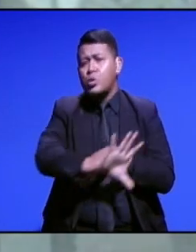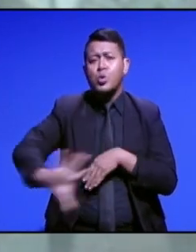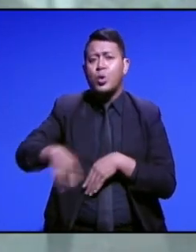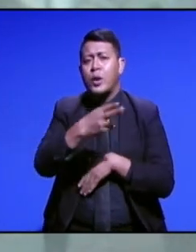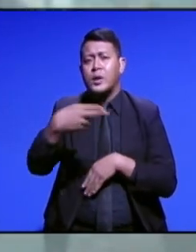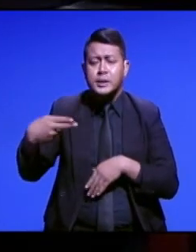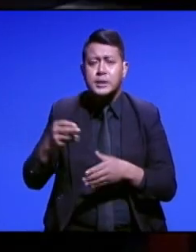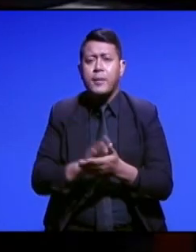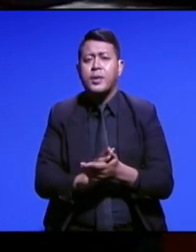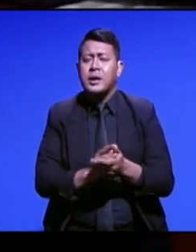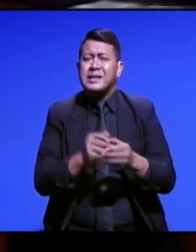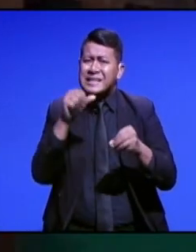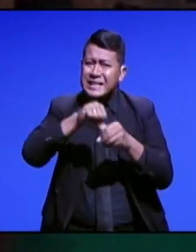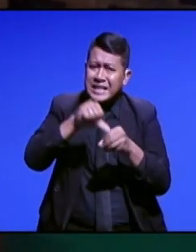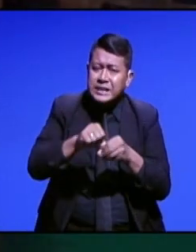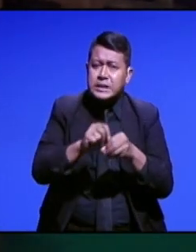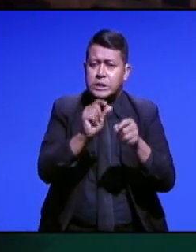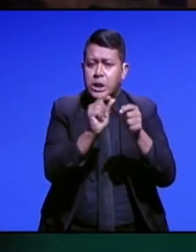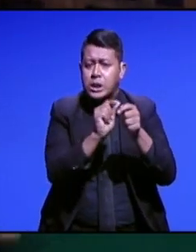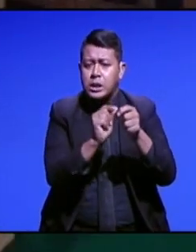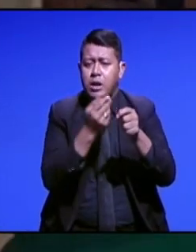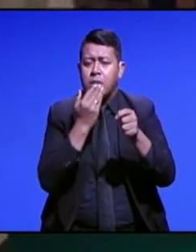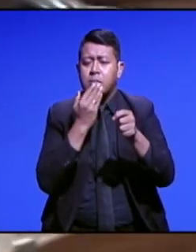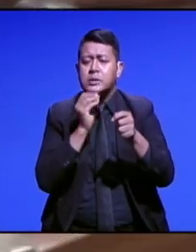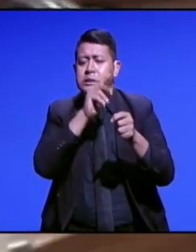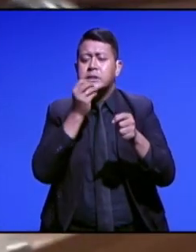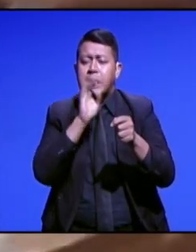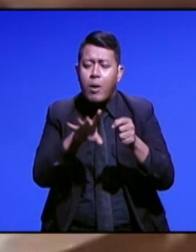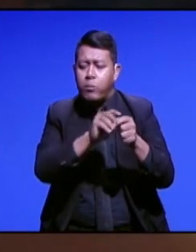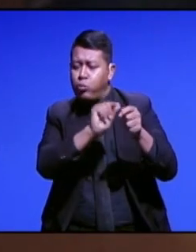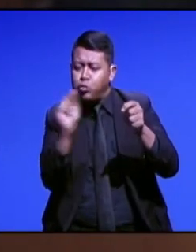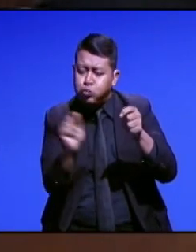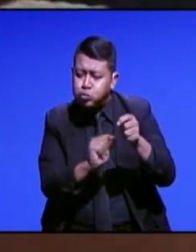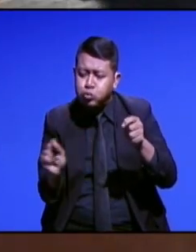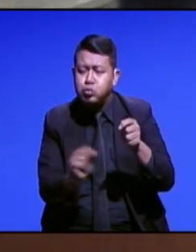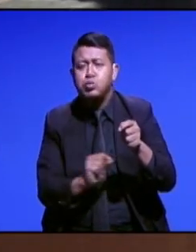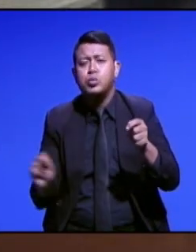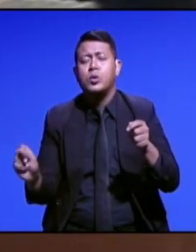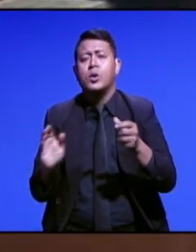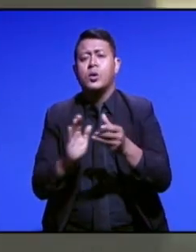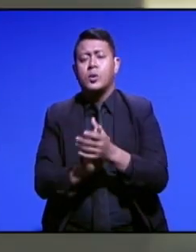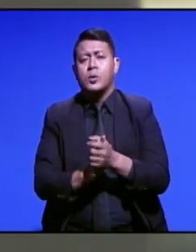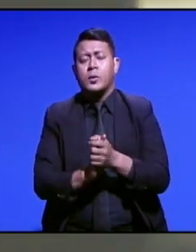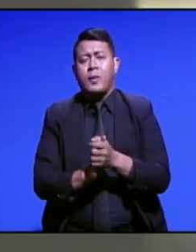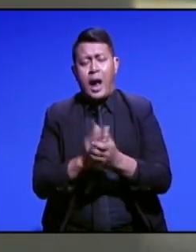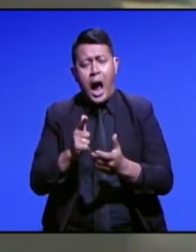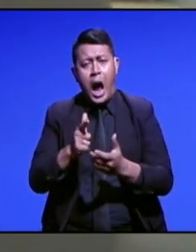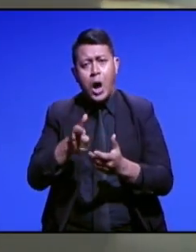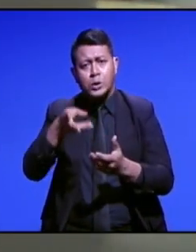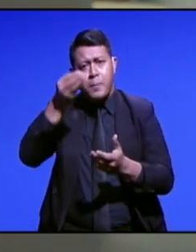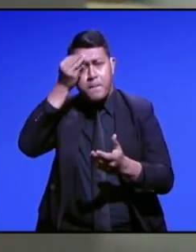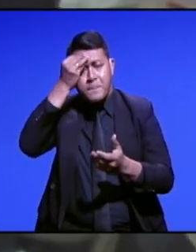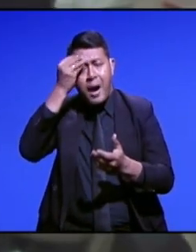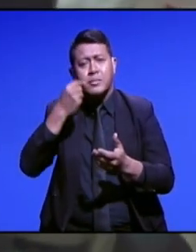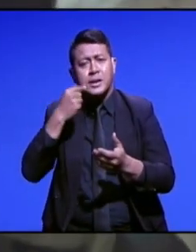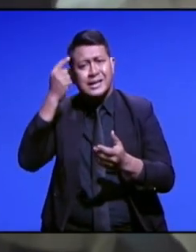berbentuk uraian dan jawaban singkat dengan tingkat kesulitan yang tinggi serta kompleksitas jawaban yang memerlukan kemampuan berpikir